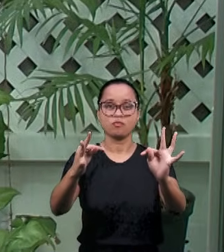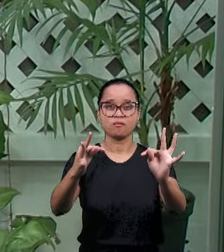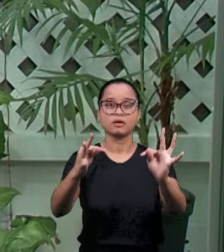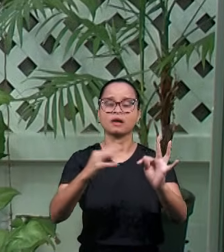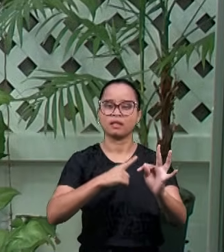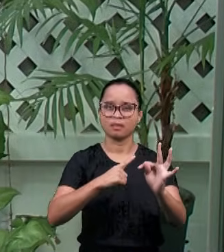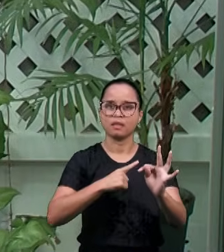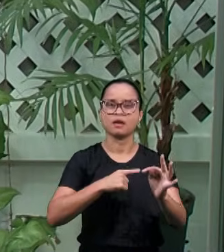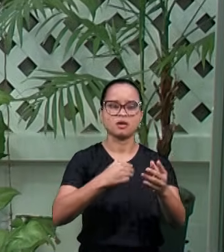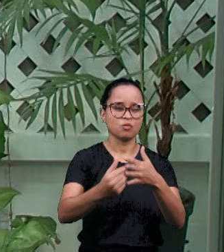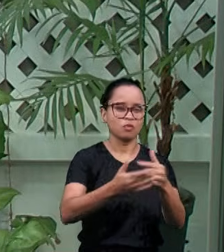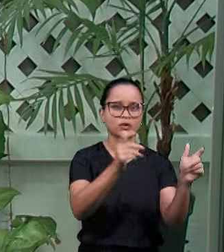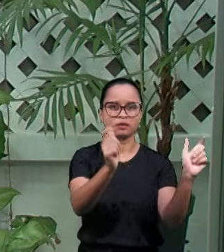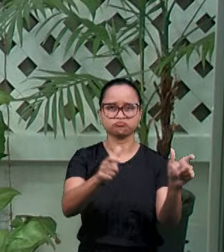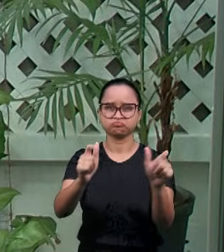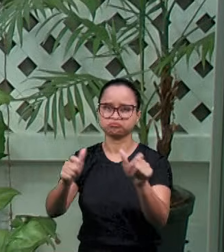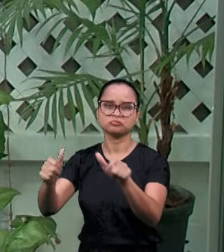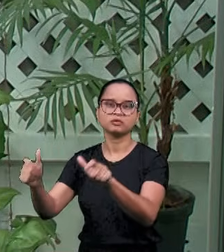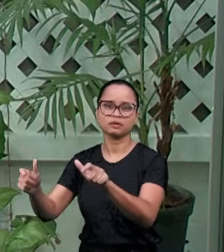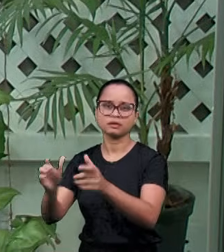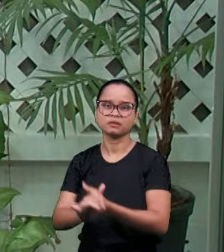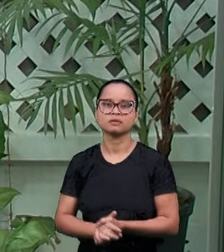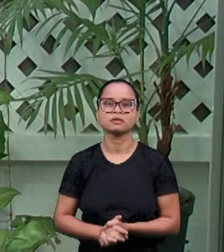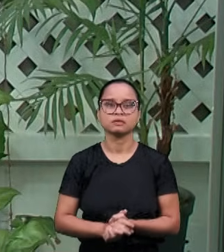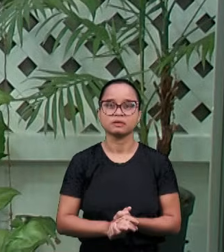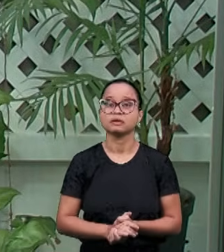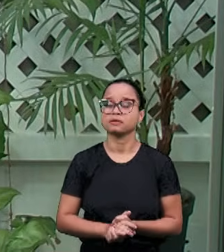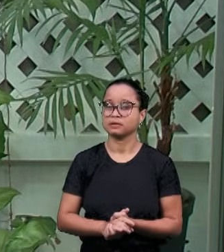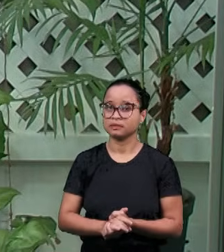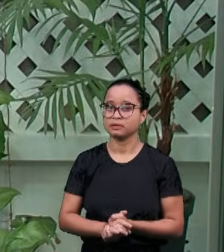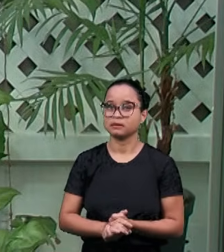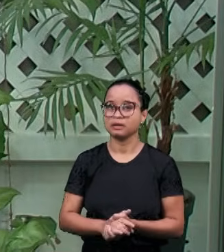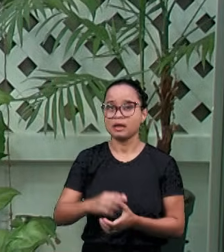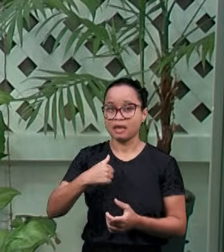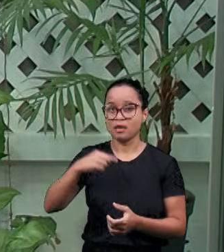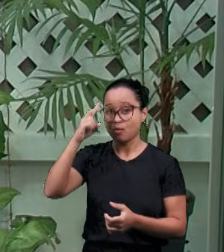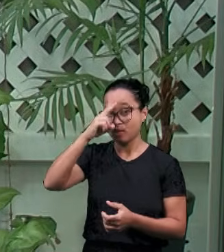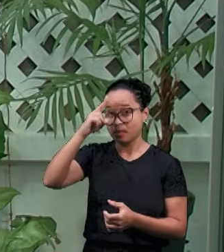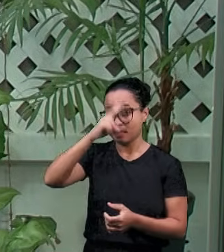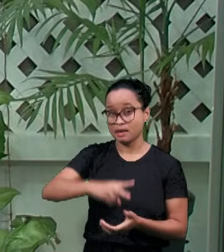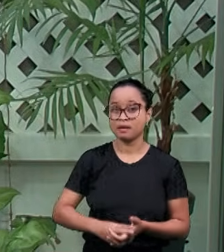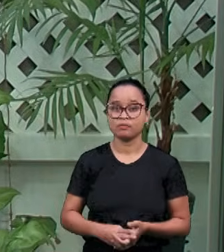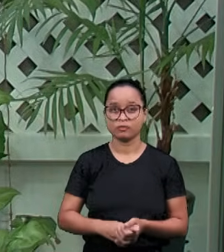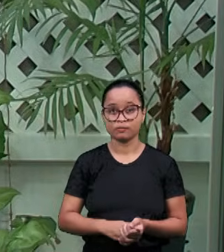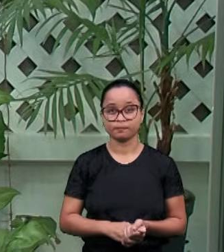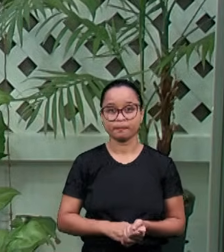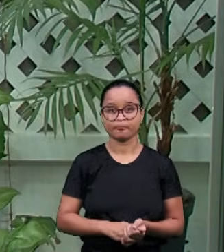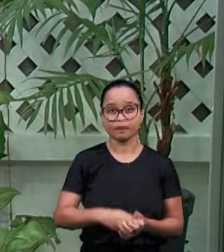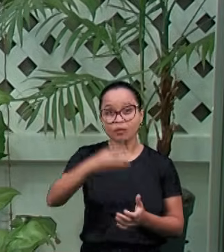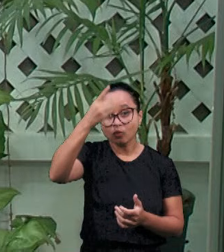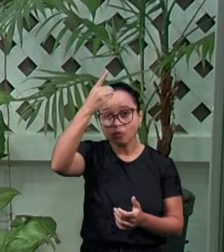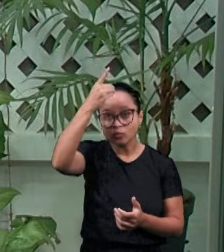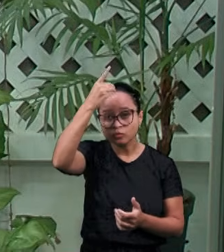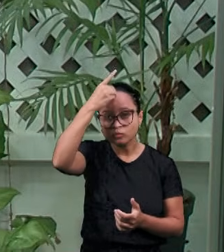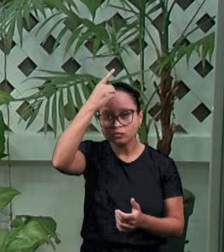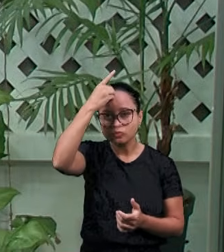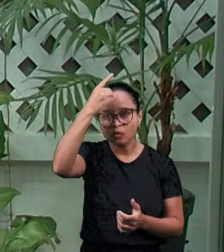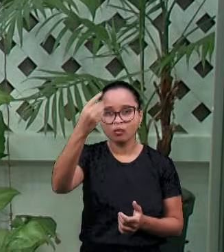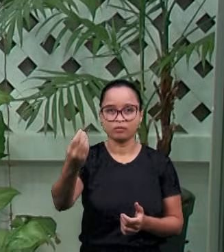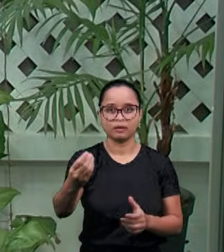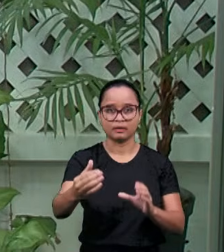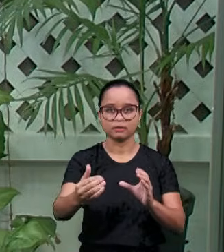soit, où qu'elle était, elle nous a beaucoup aidés. Je me rappelle d'un don qu'elle m'a donné, j'ai jamais